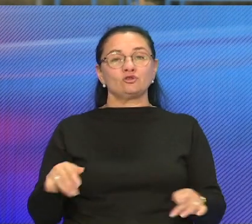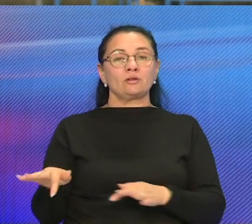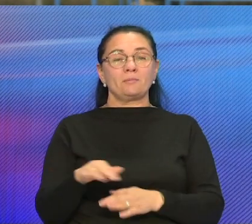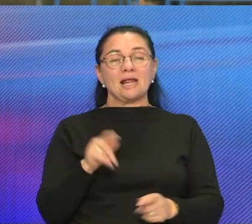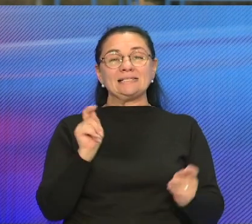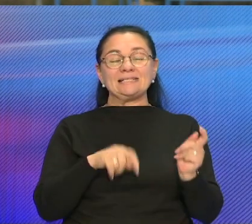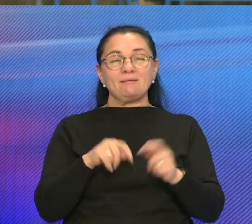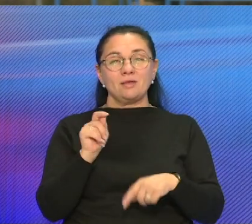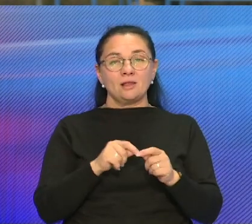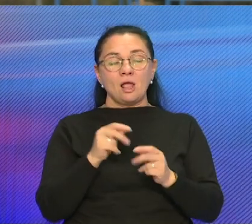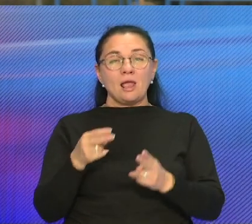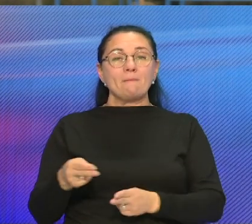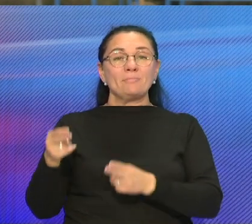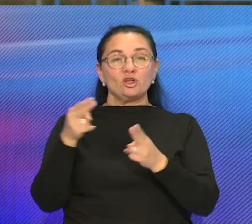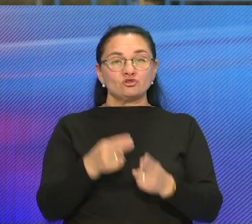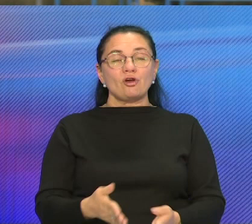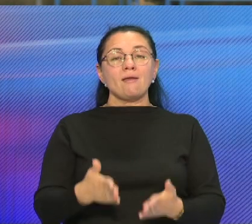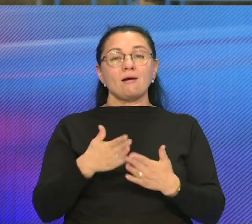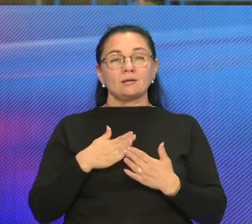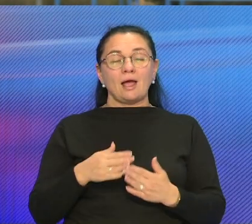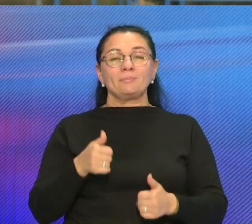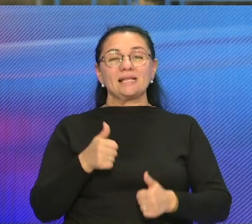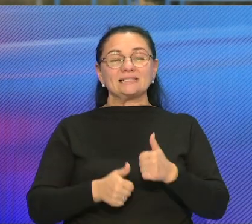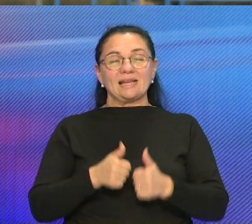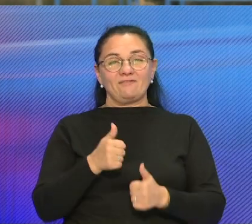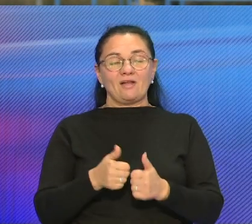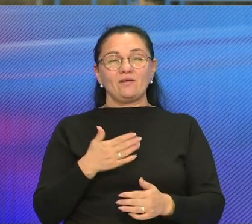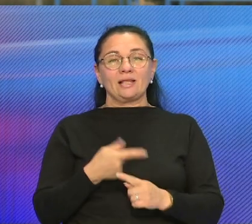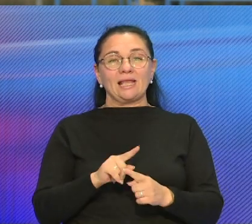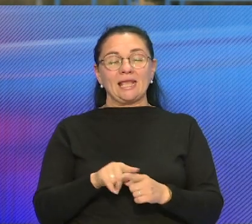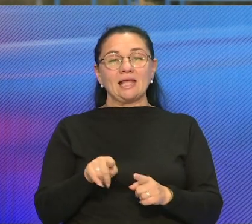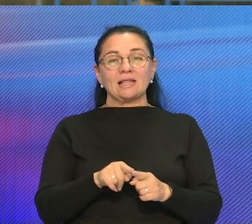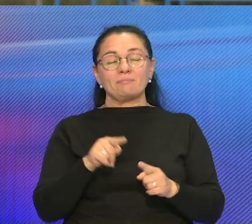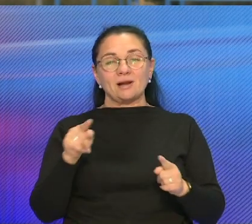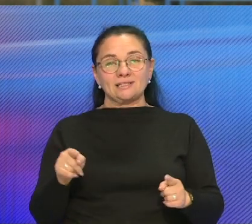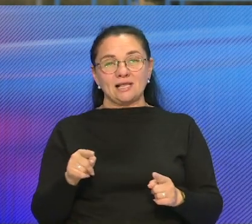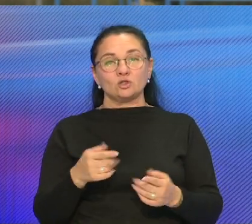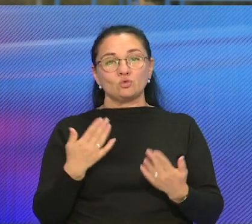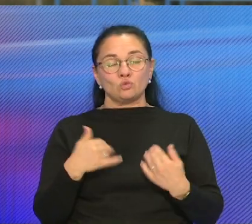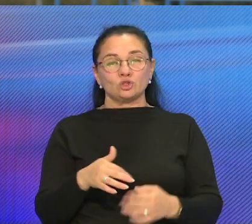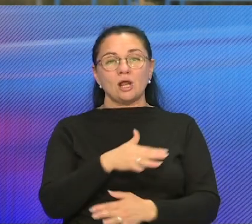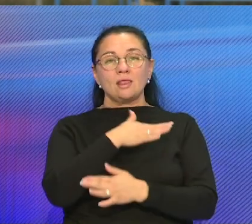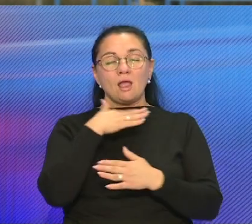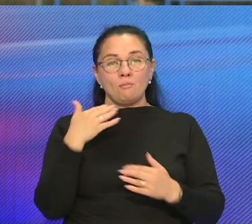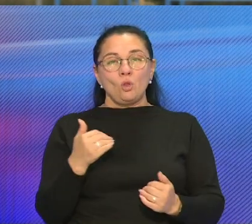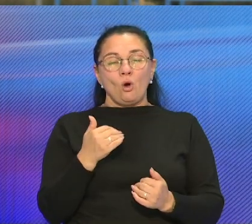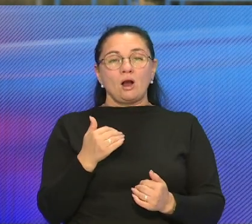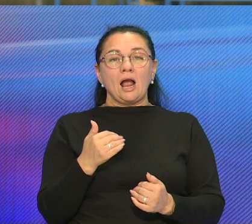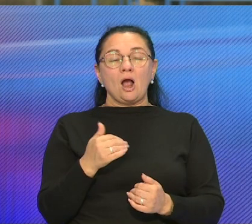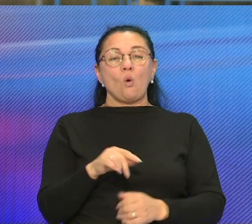Российскую Федерацию, приезжая к нам на соревнования. И этот процесс стал намного усиленнее. И